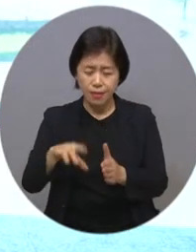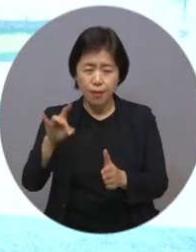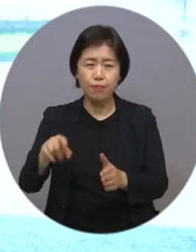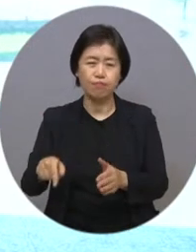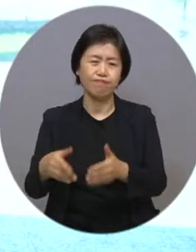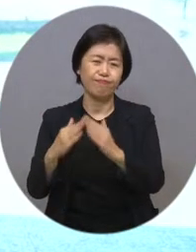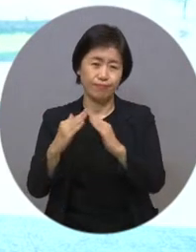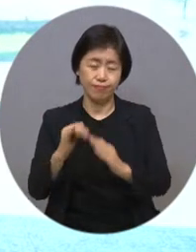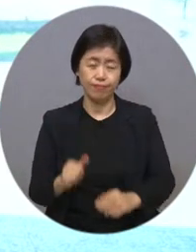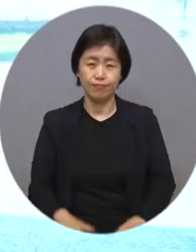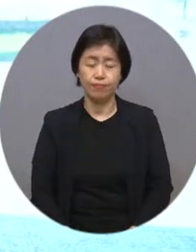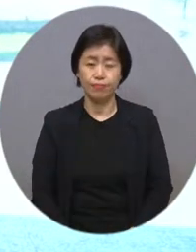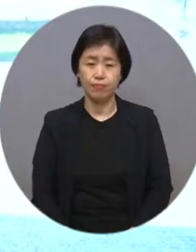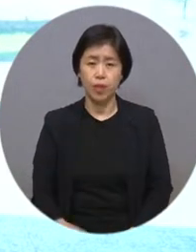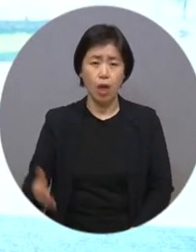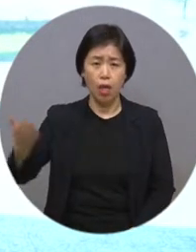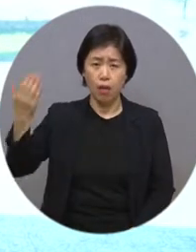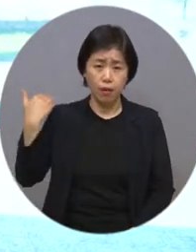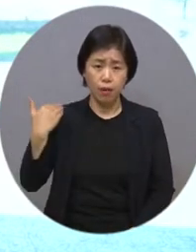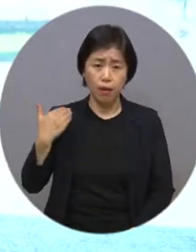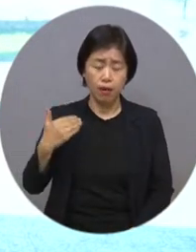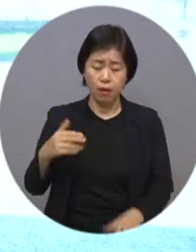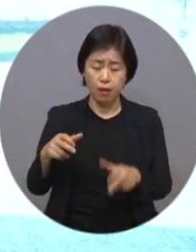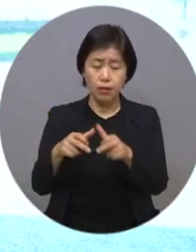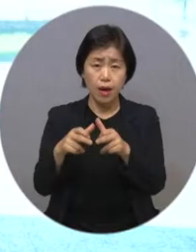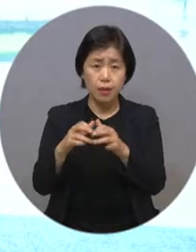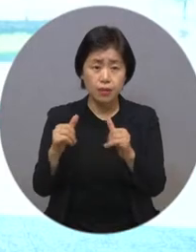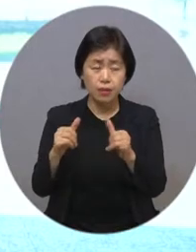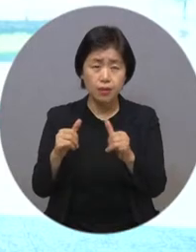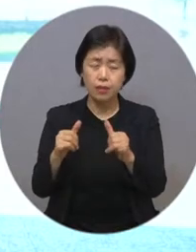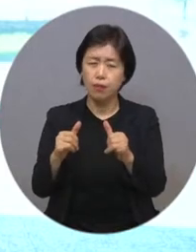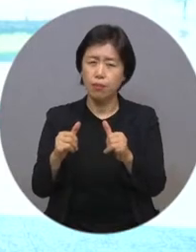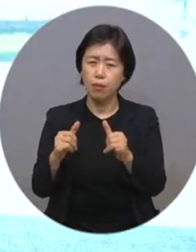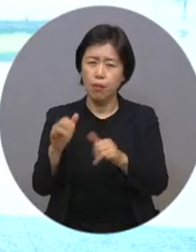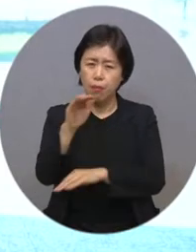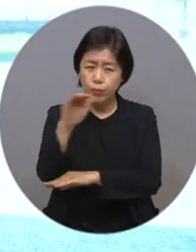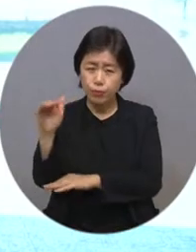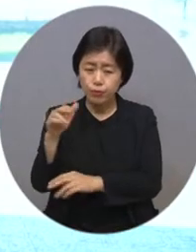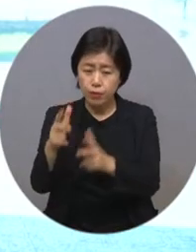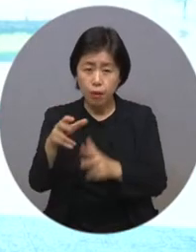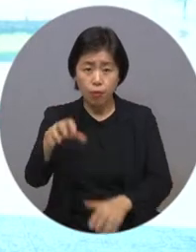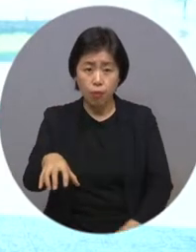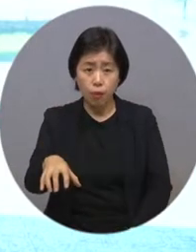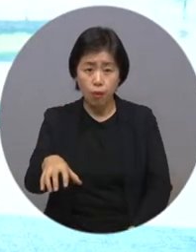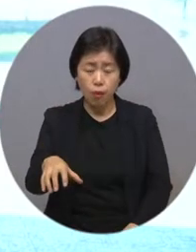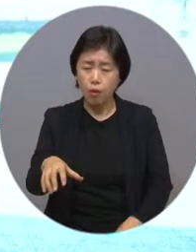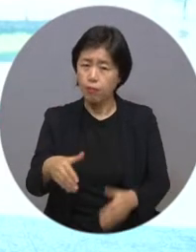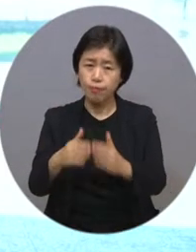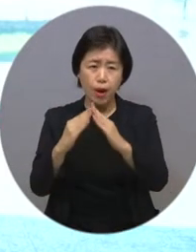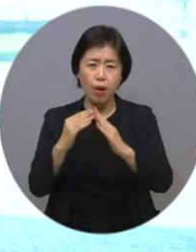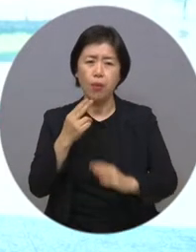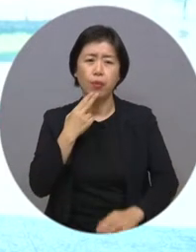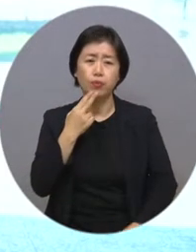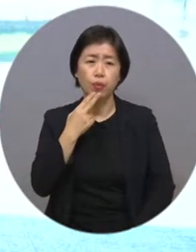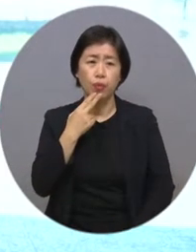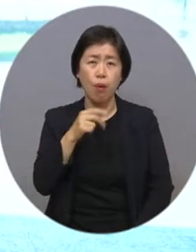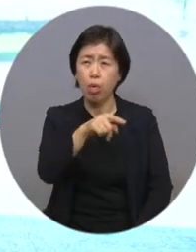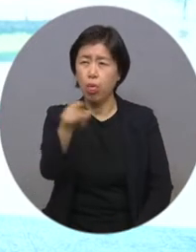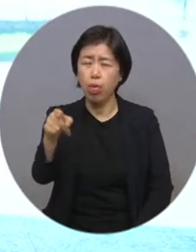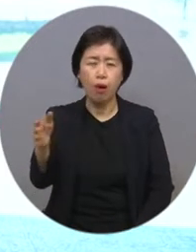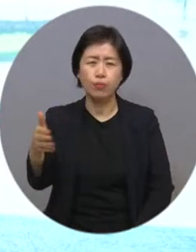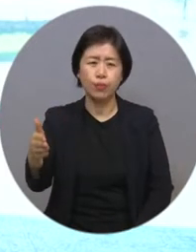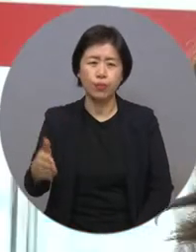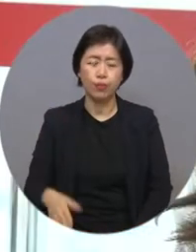당시 이제 이런 표준 사업장 만들고 이렇게 하는 어떤 그런 벤치마킹 할 그런 회사들이 많이 없었습니다. 그러다 보니까 저희